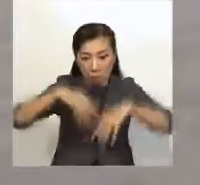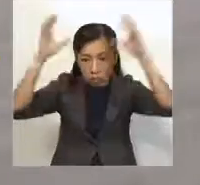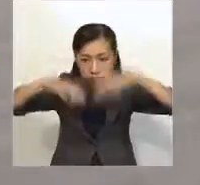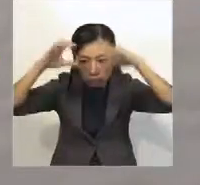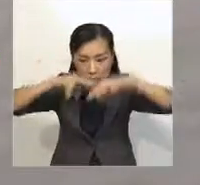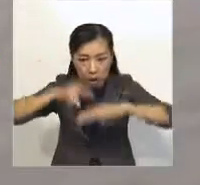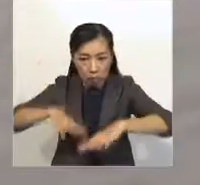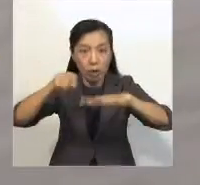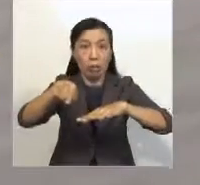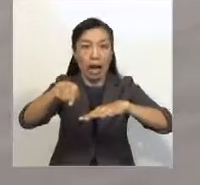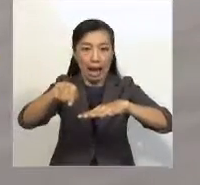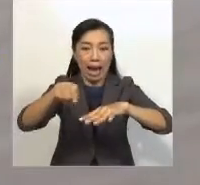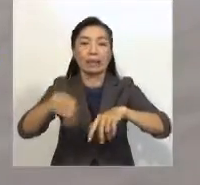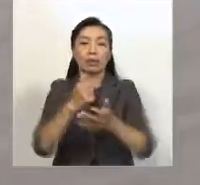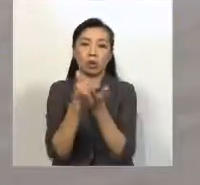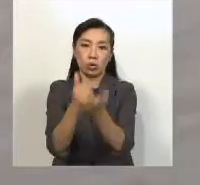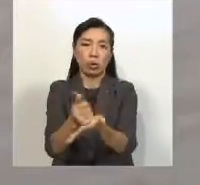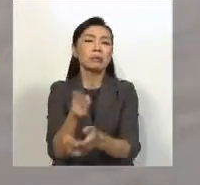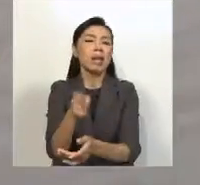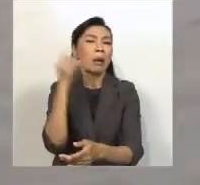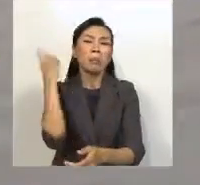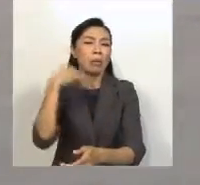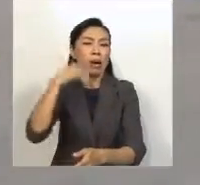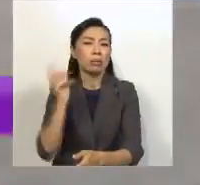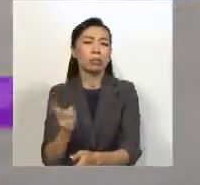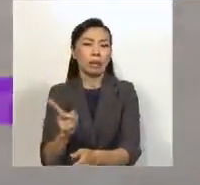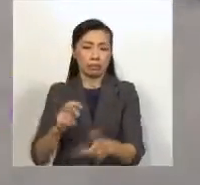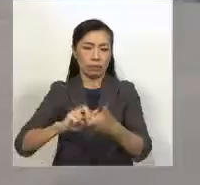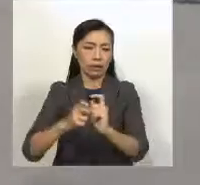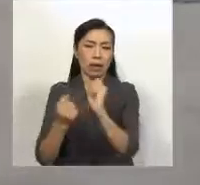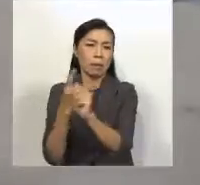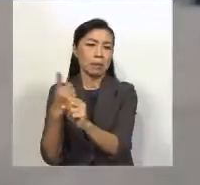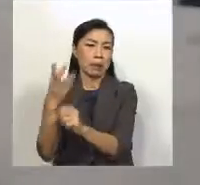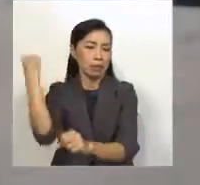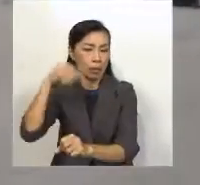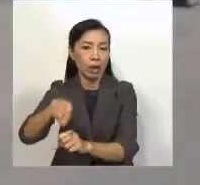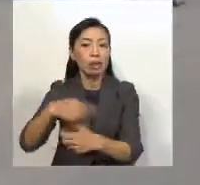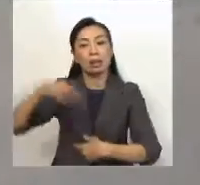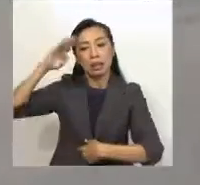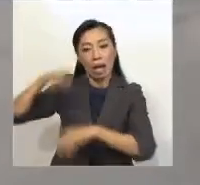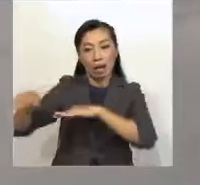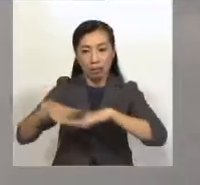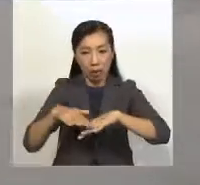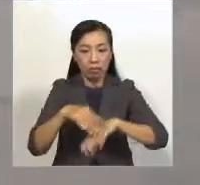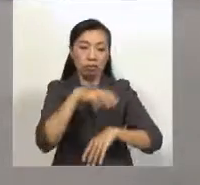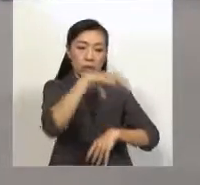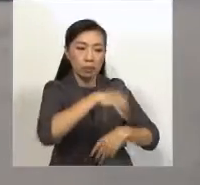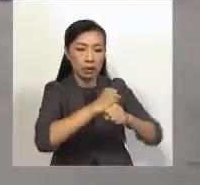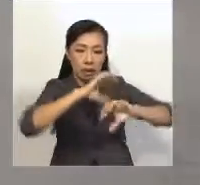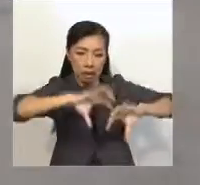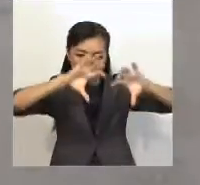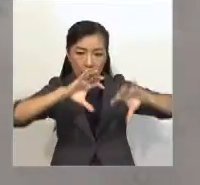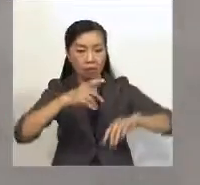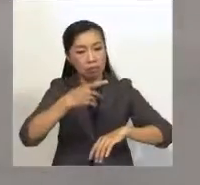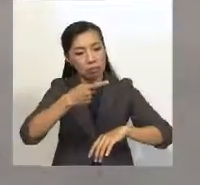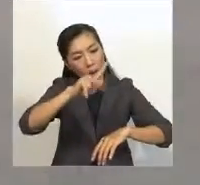กหนักต่อไปถือว่าเป็นวงจรปกติโดยทางเจ้าหน้าที่ก็มีความพร้อมที่จะเข้าไปช่วยแก้ปัญหาร่วมกับหน่วยงานอื่นของรัฐและหน่วย